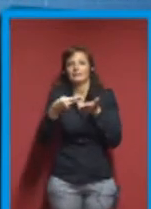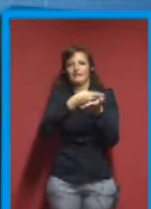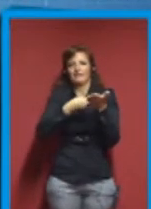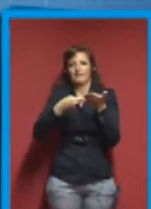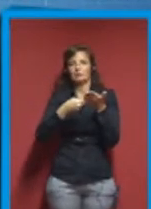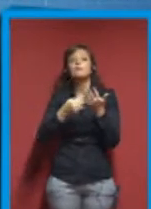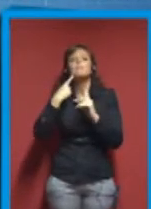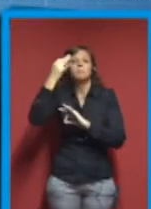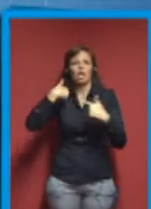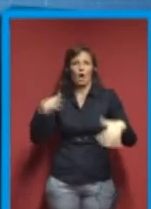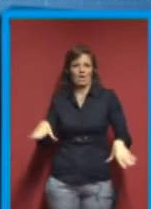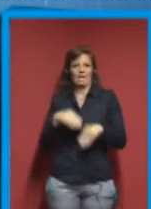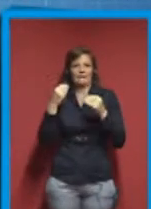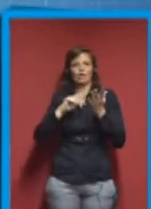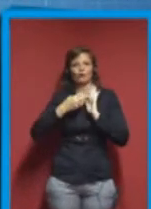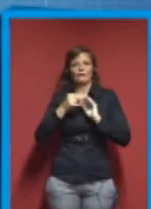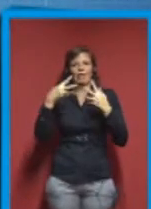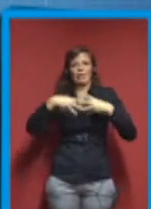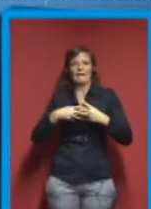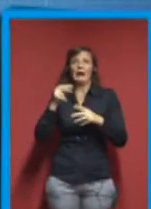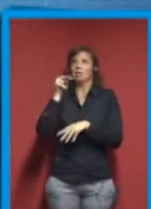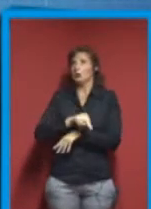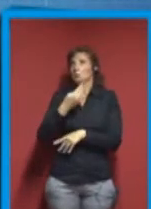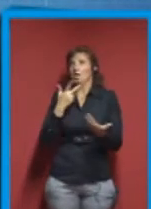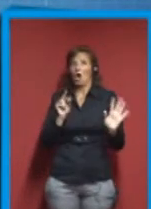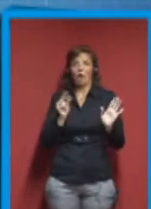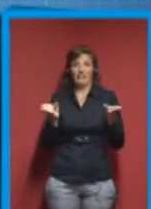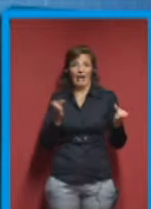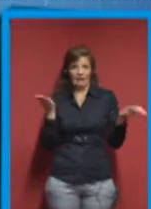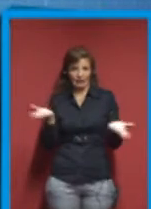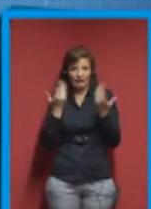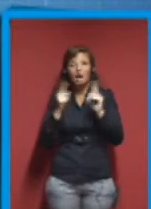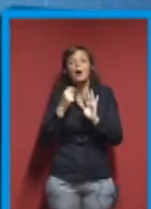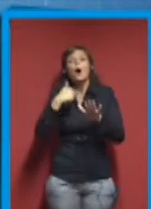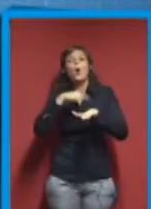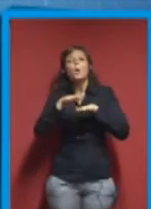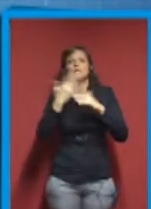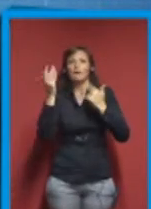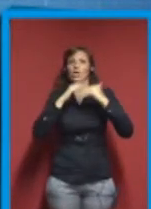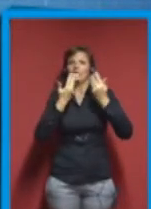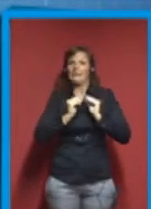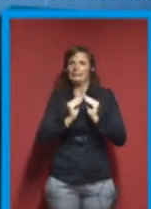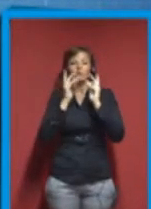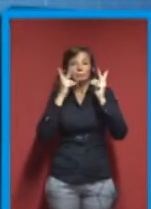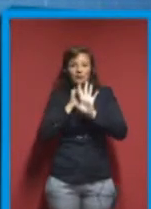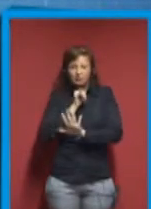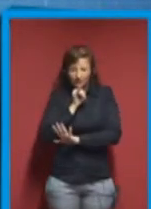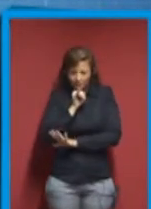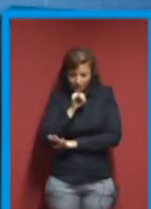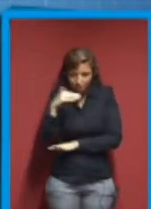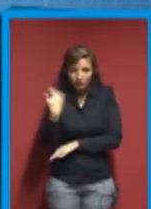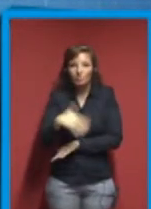iniziato come ingegnere meccanico negli anni 80, io usavo un sistema che era super